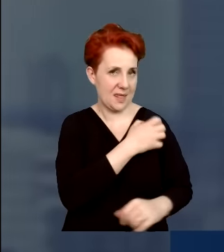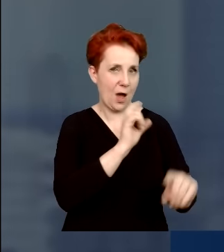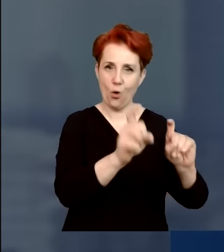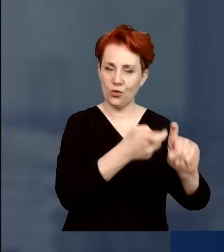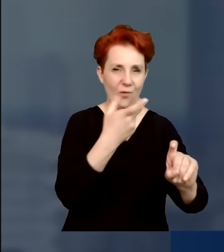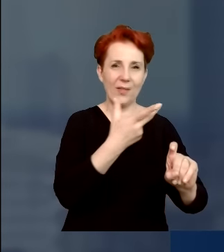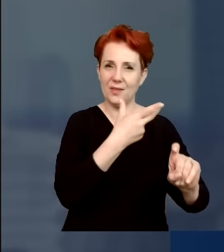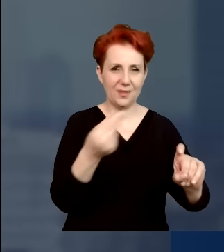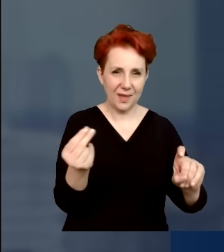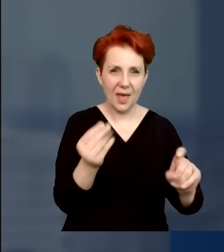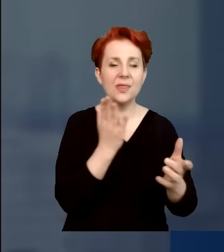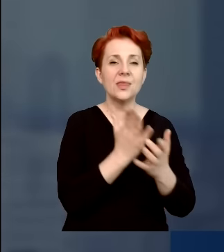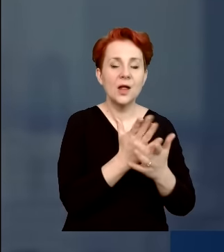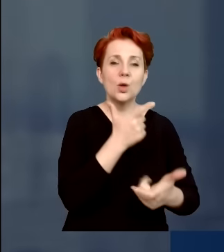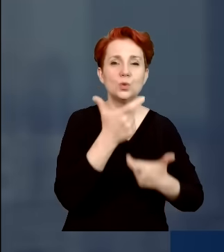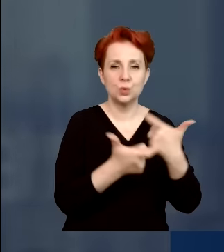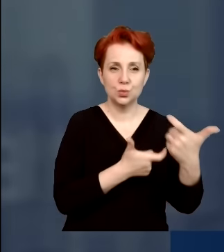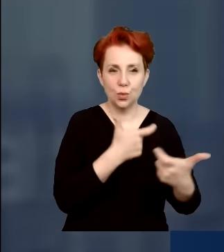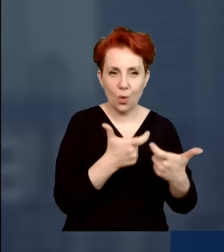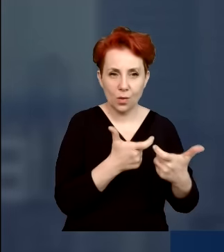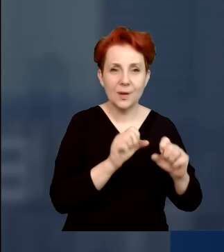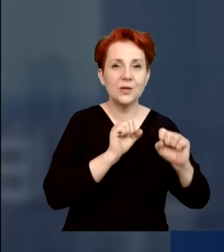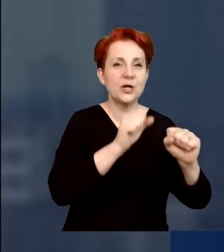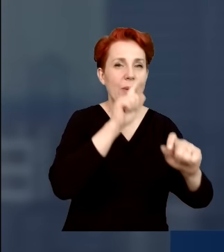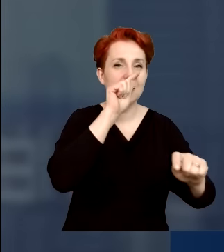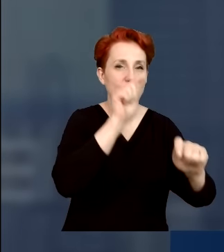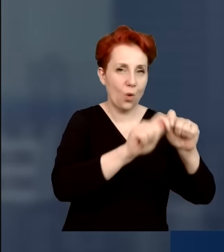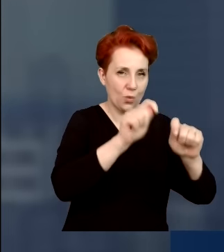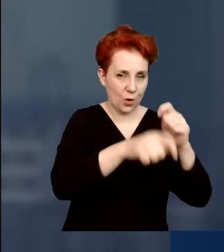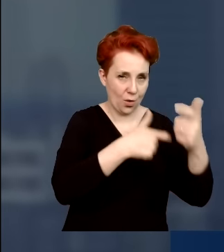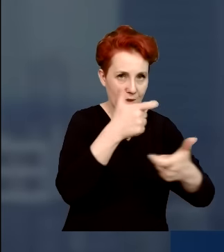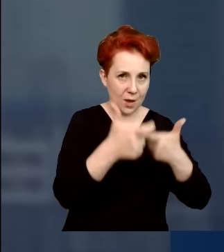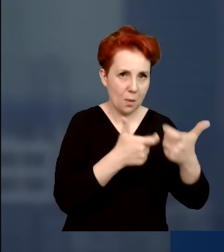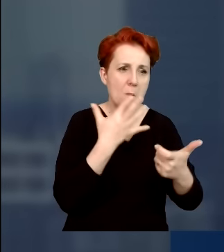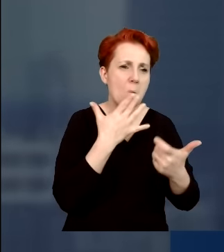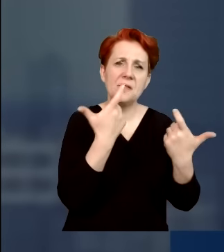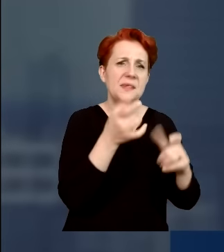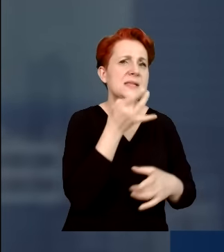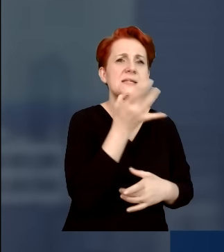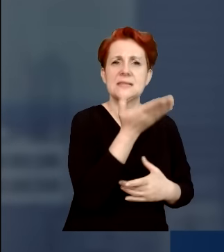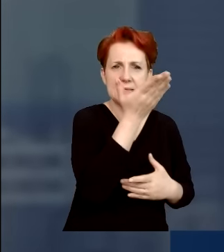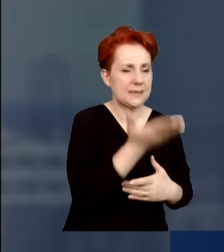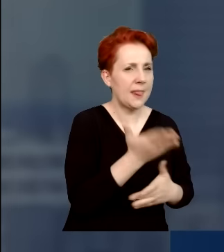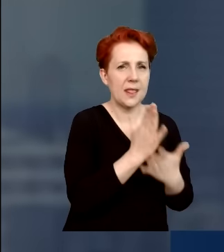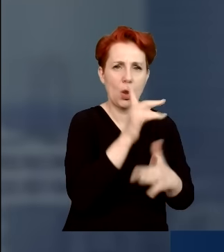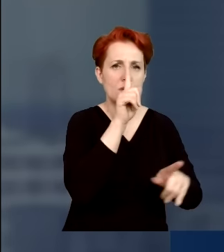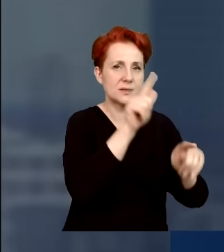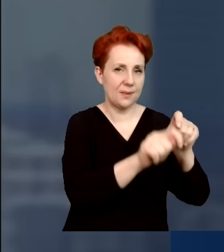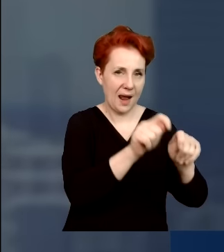tylko przeprowadza się działanie kontrolne, mówiąc, że w zasadzie nic mu się nie zarzuca, tylko się go sprawdza. No